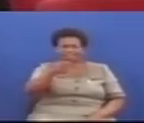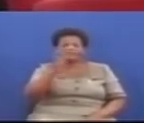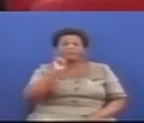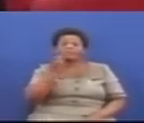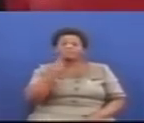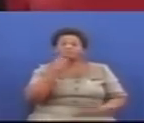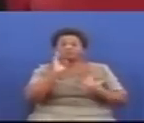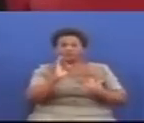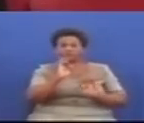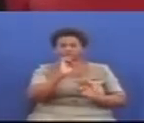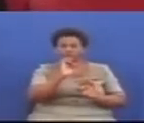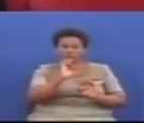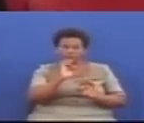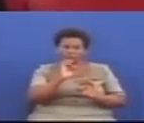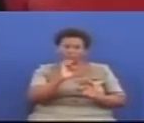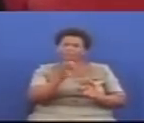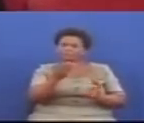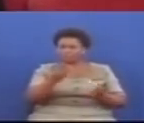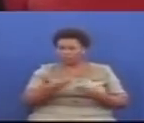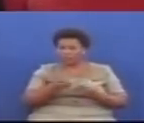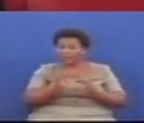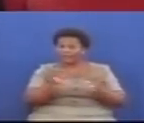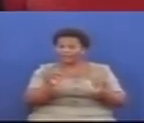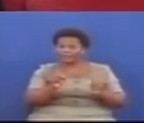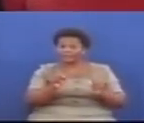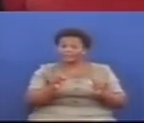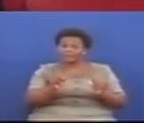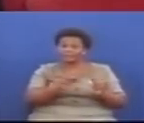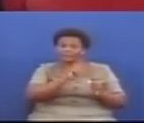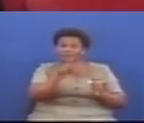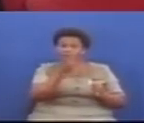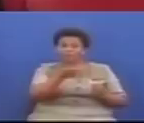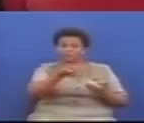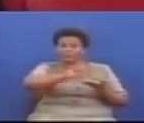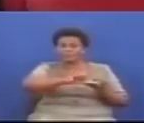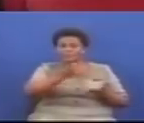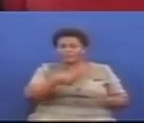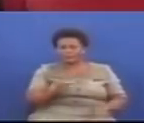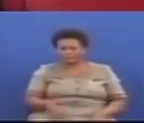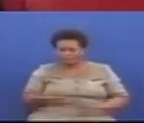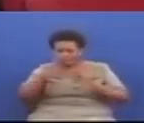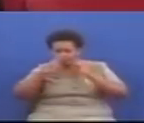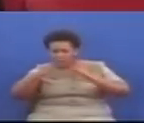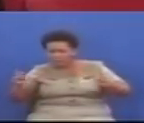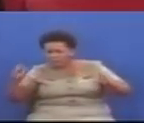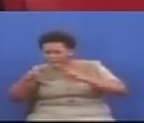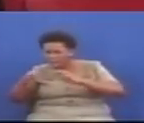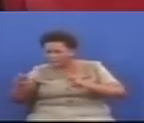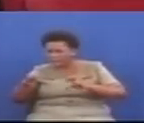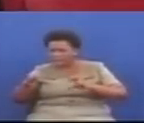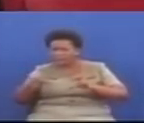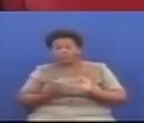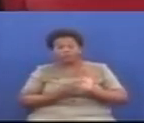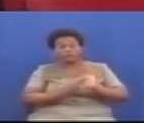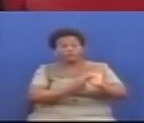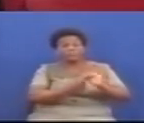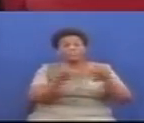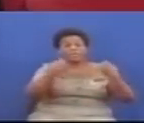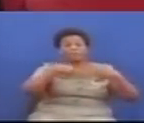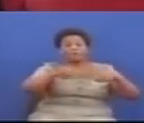niulize maswali mawili ya nyongeza. Swali la kwanza, kwa kuwa utafiti na maeneo mengi yanaonyesha kwamba bodaboda wengi katika nchi